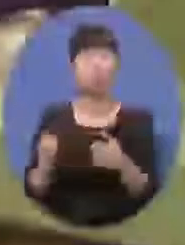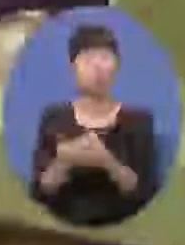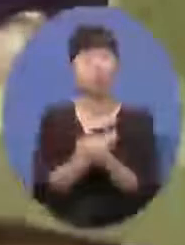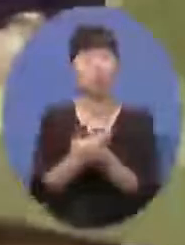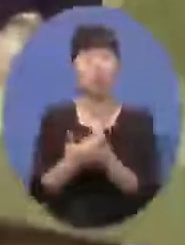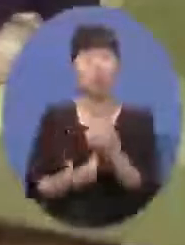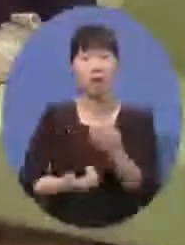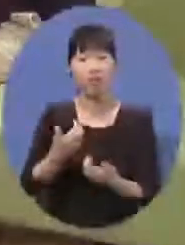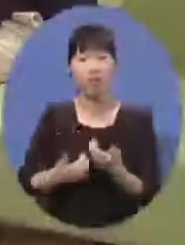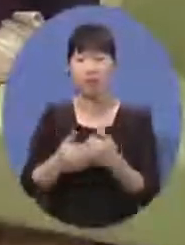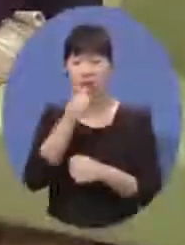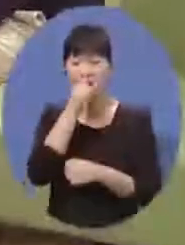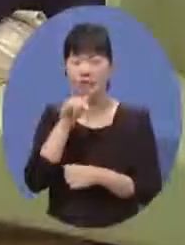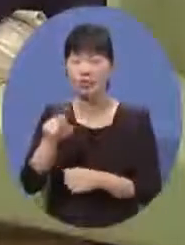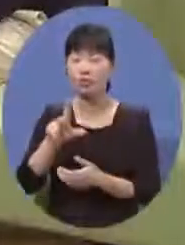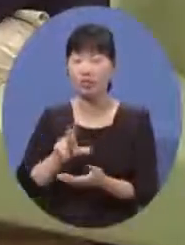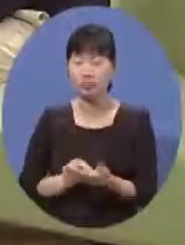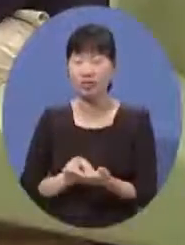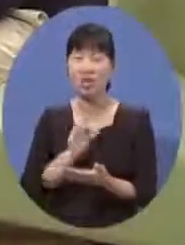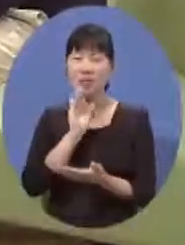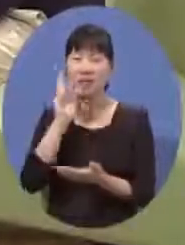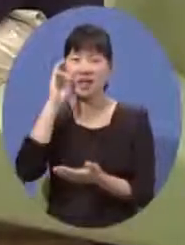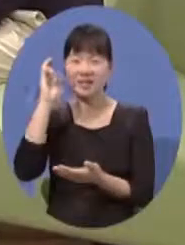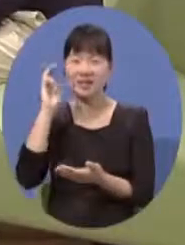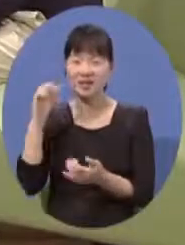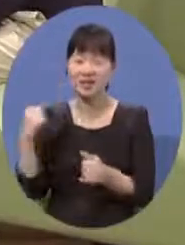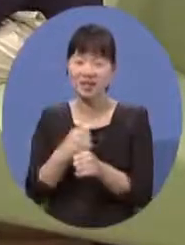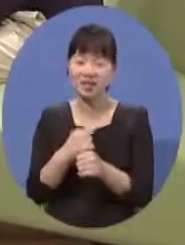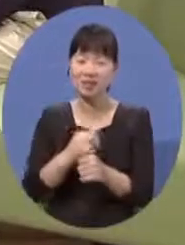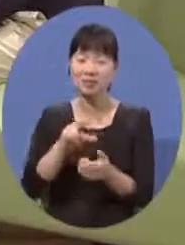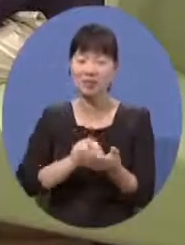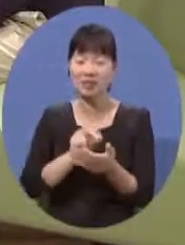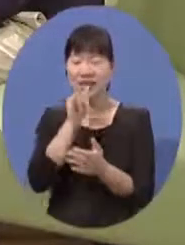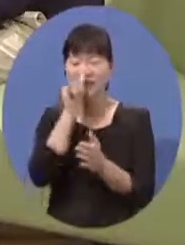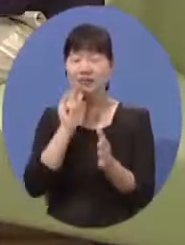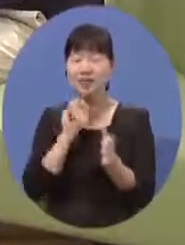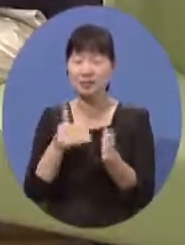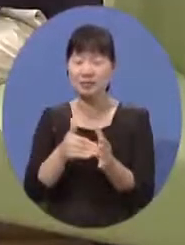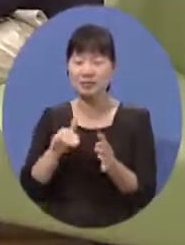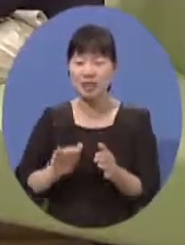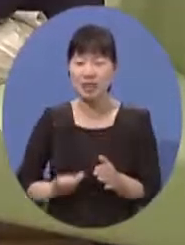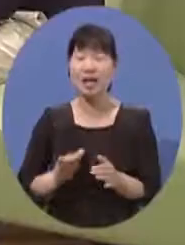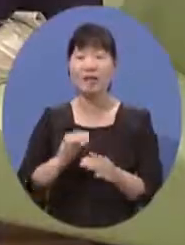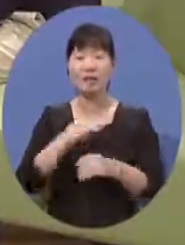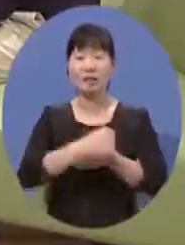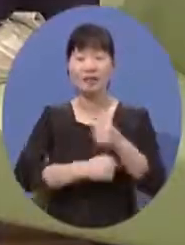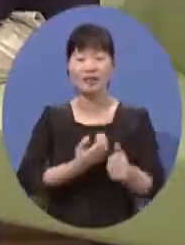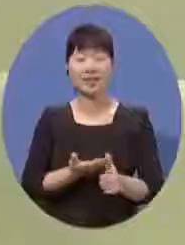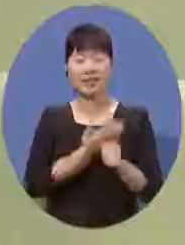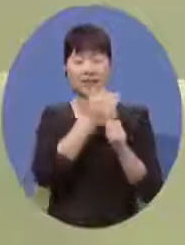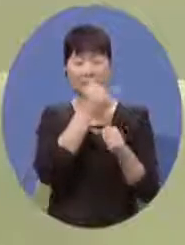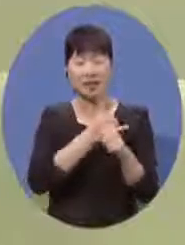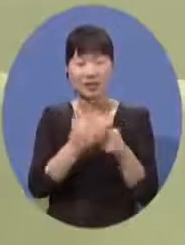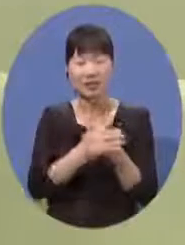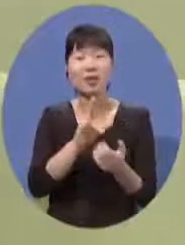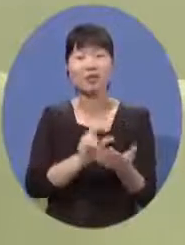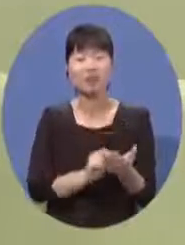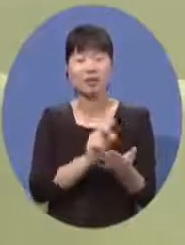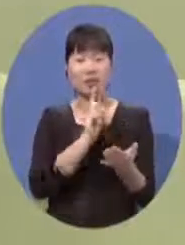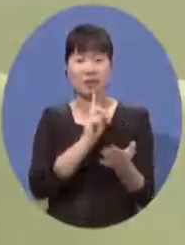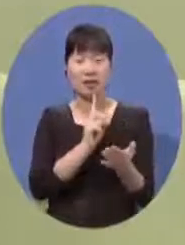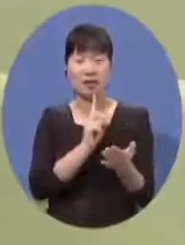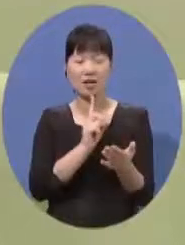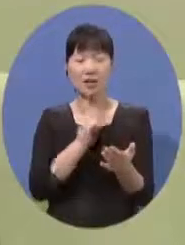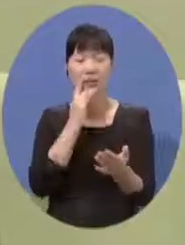뭐 때리는 것도 문제긴 하지만 때리는 것도 문제긴 하지만 그냥 이제 아이들을 마음대로 키우는 것도 좀 문제죠. 요즘